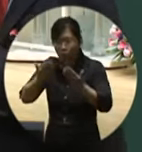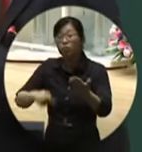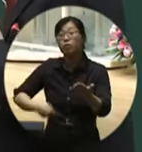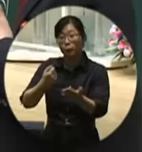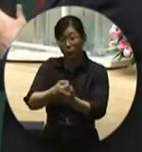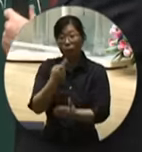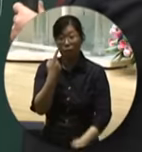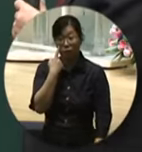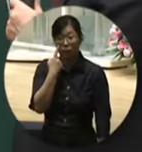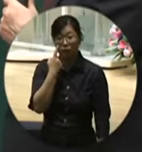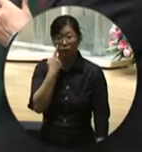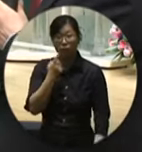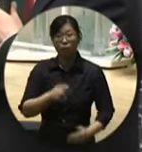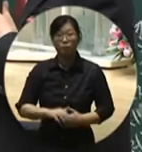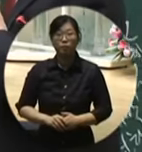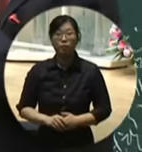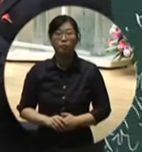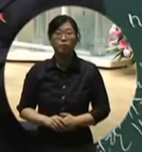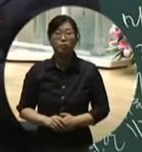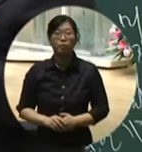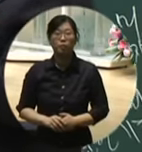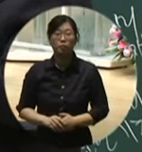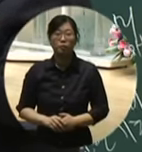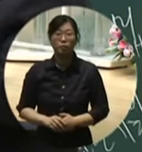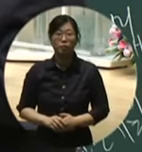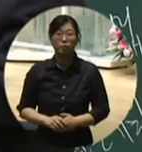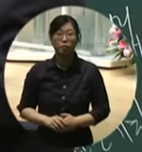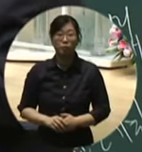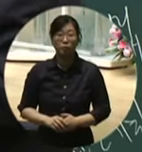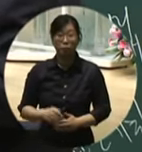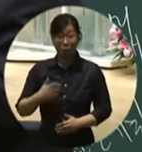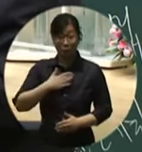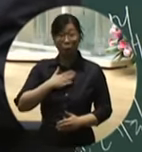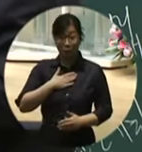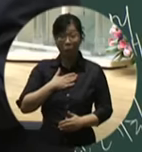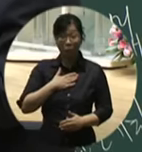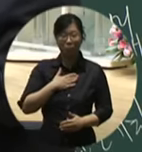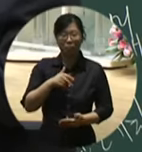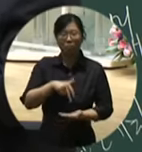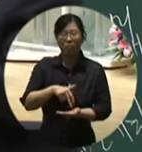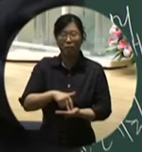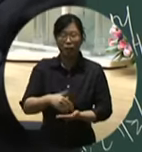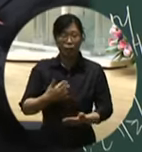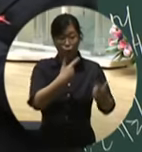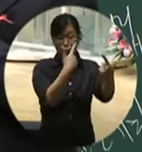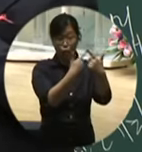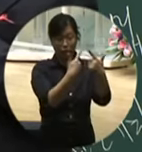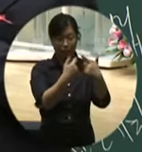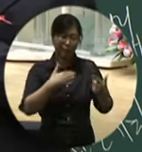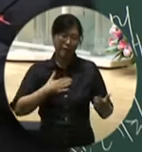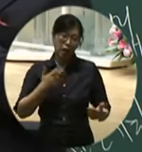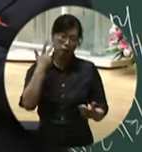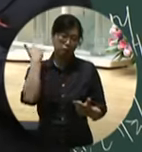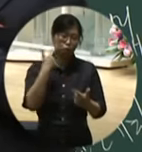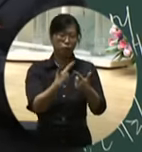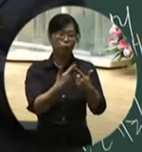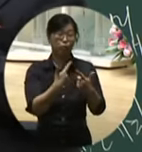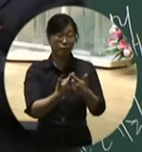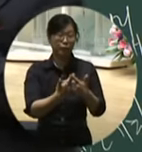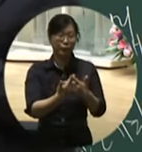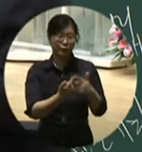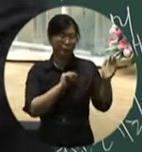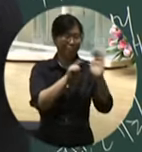most important devotion of your life. 일단 저희 부산에는 지난주에 그랬습니다. 우리 주제를 그랬습니다. 단 한 번. So